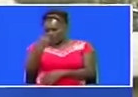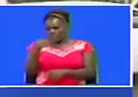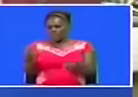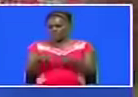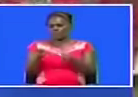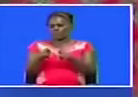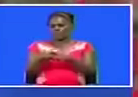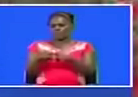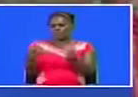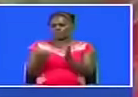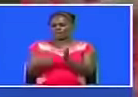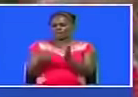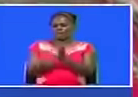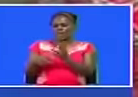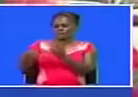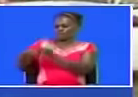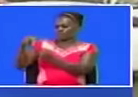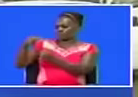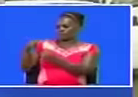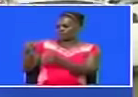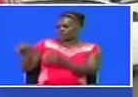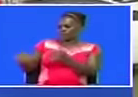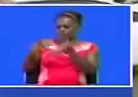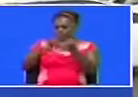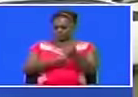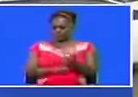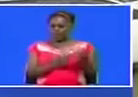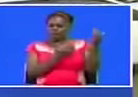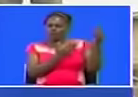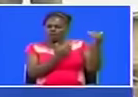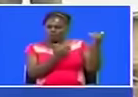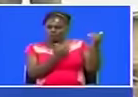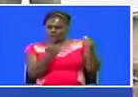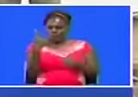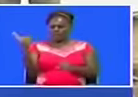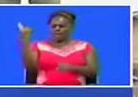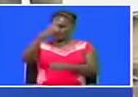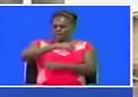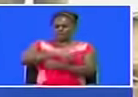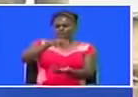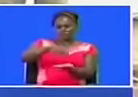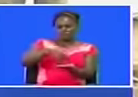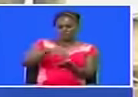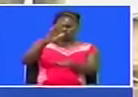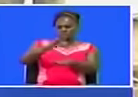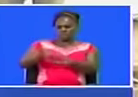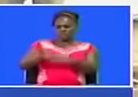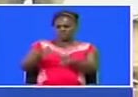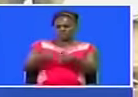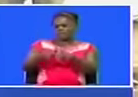katika mila za ukeketaji na ndoa za mapema. Hellen anataraji kwamba siku moja hali itakuwa shwari pia kwa